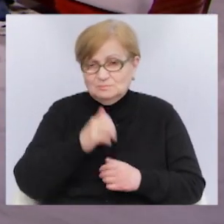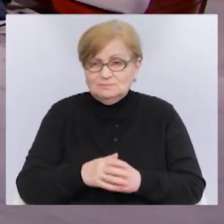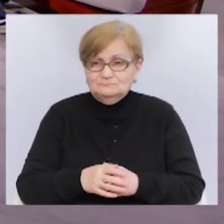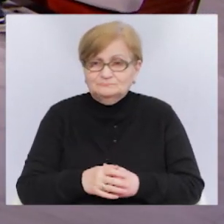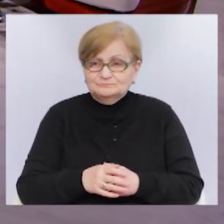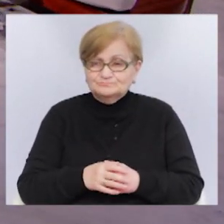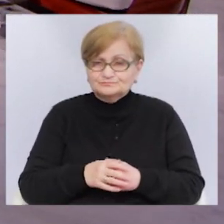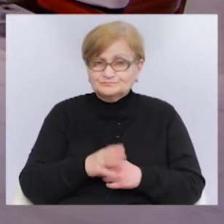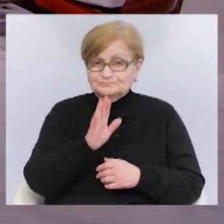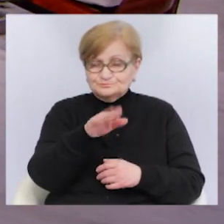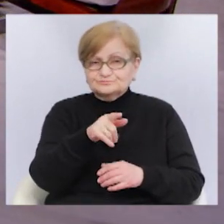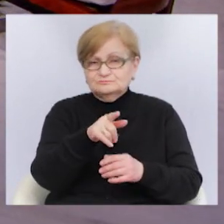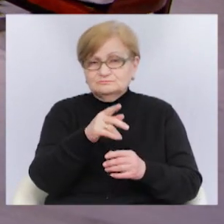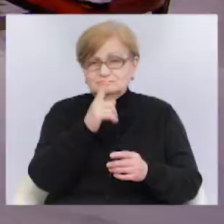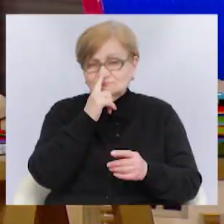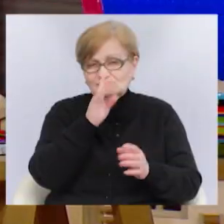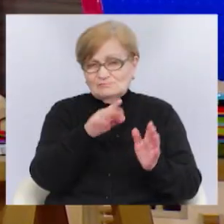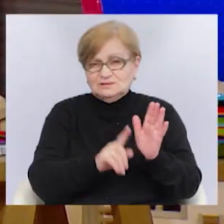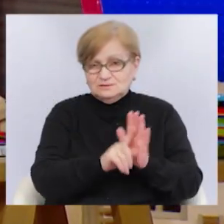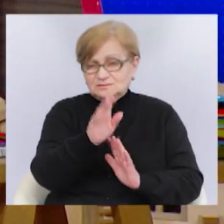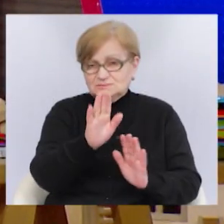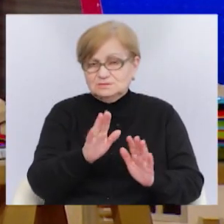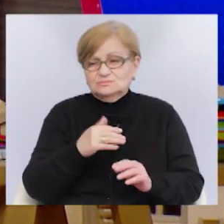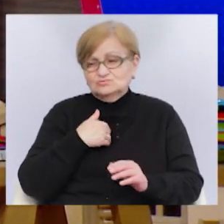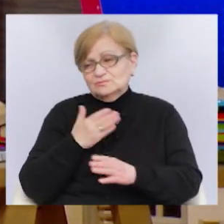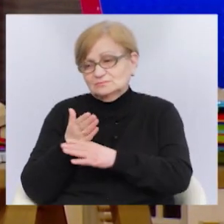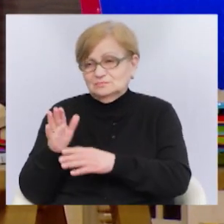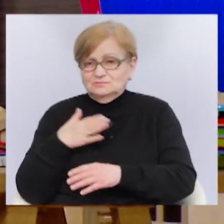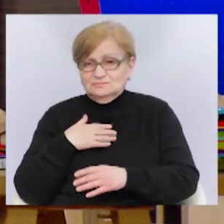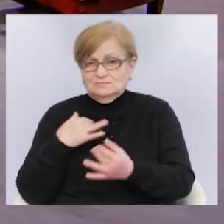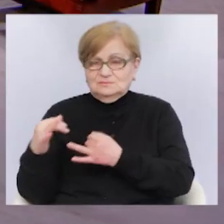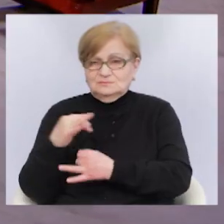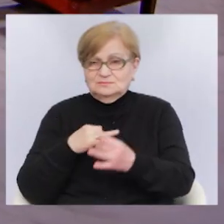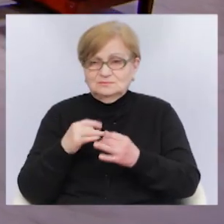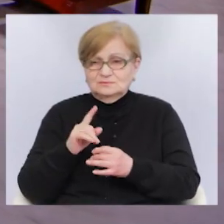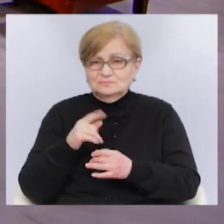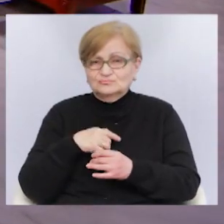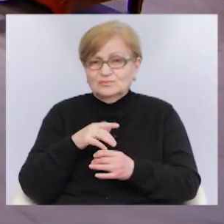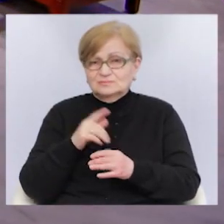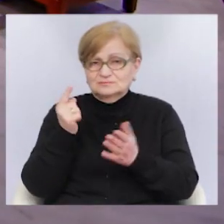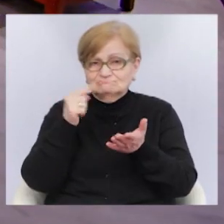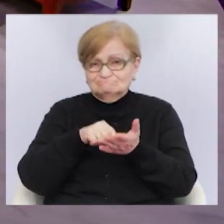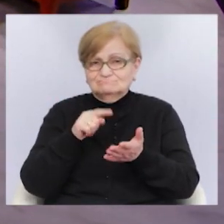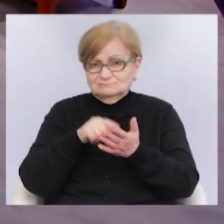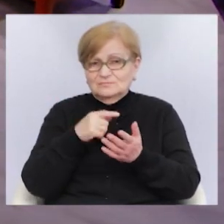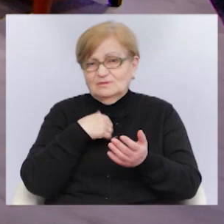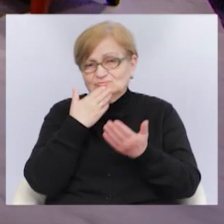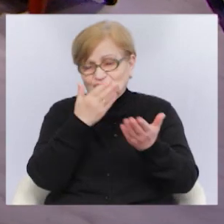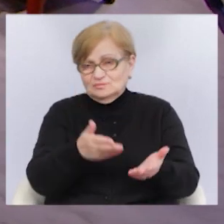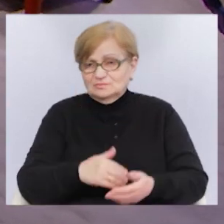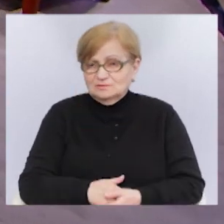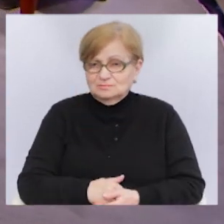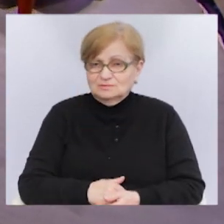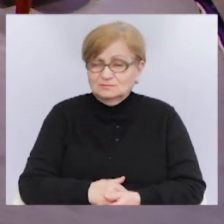მადლობა. თქვენ შეგიძლიათ დაიწყოთ და ჩვენ ვთქვათ, ჩვენს ნაწილს გავაგრძელებთ და პერიოდულად, რა თქმა უნდა, დაგიბრუნდებით. ძალიან